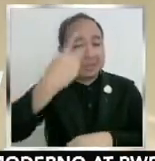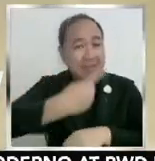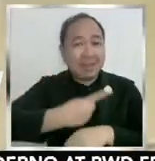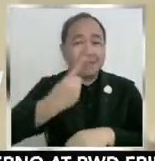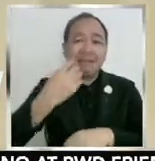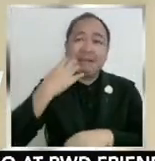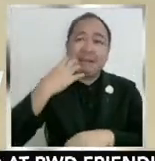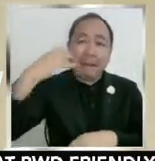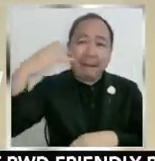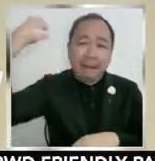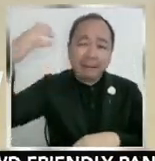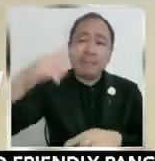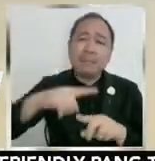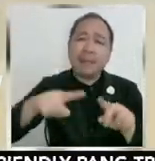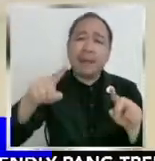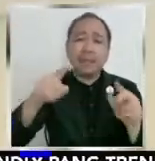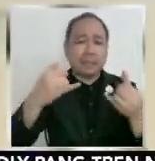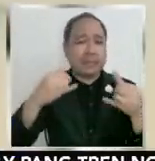po yung ano, yung